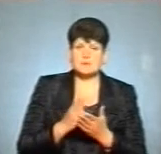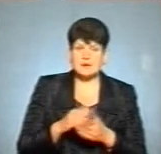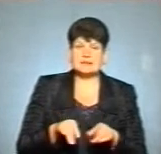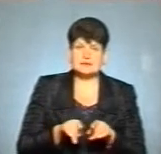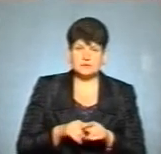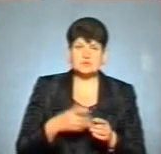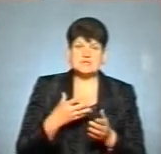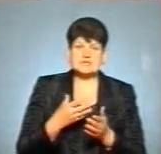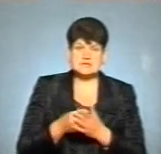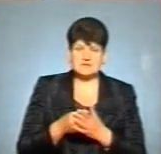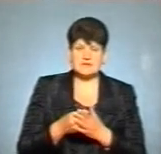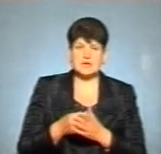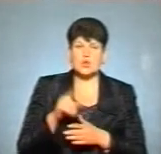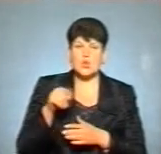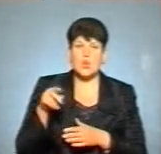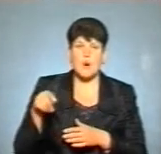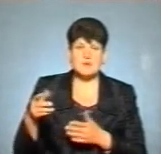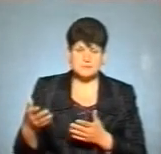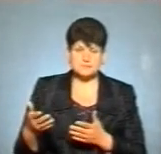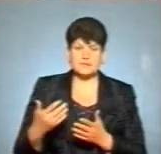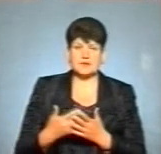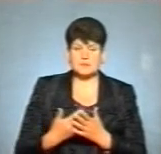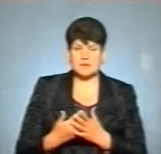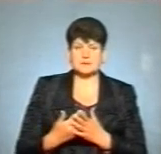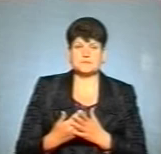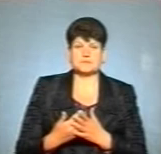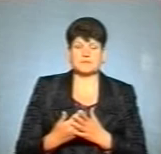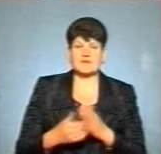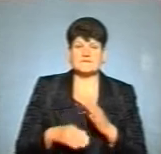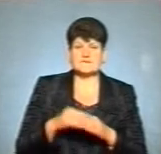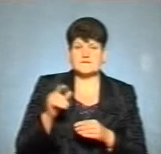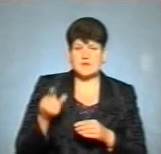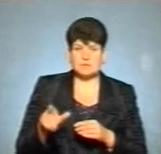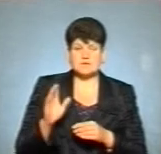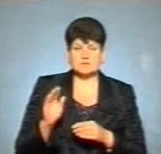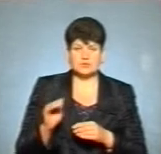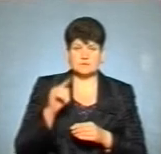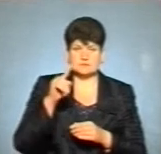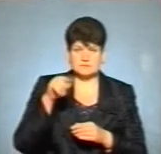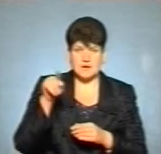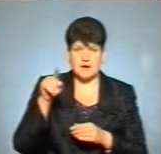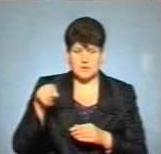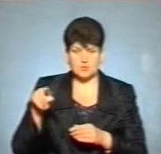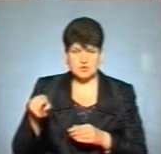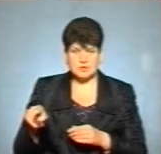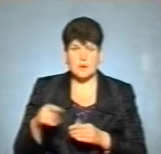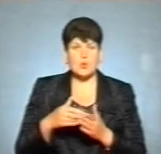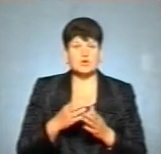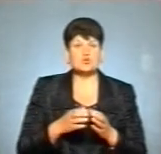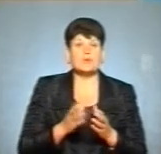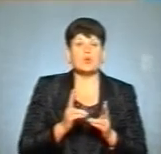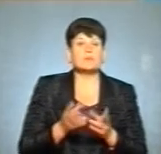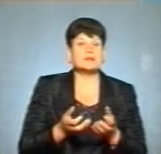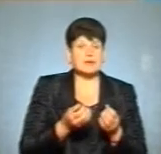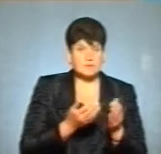свій порядковий номер. Тобто кандидат буде, виборець буде ставити галочку напроти політичної партії, яку він підтримує,